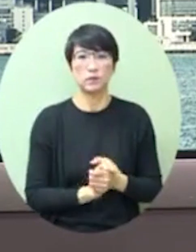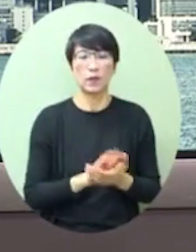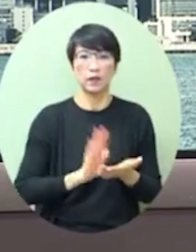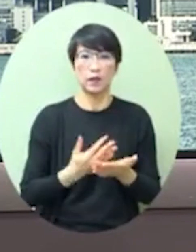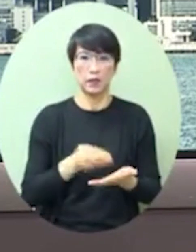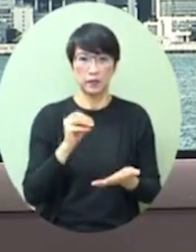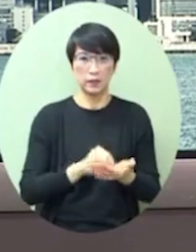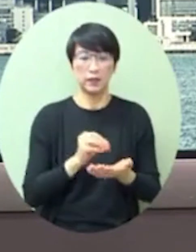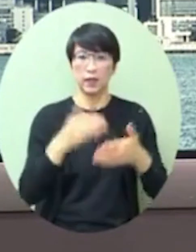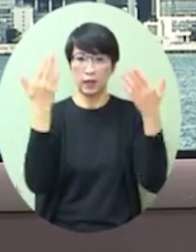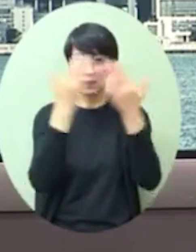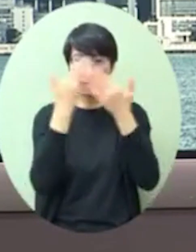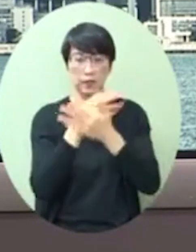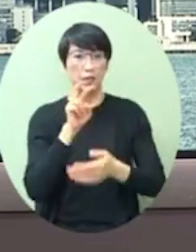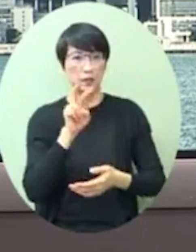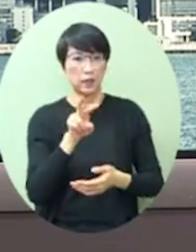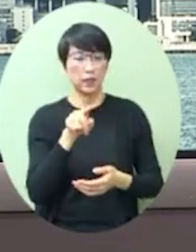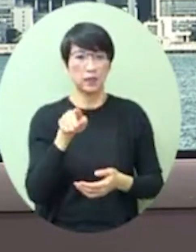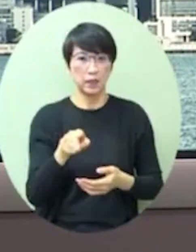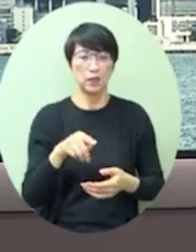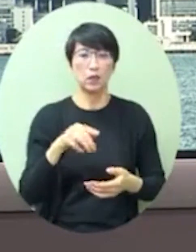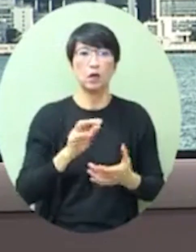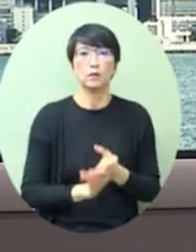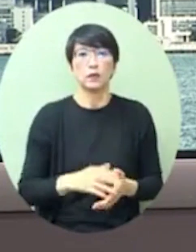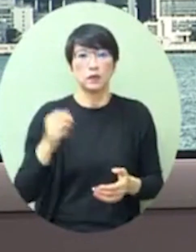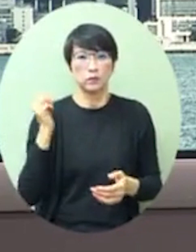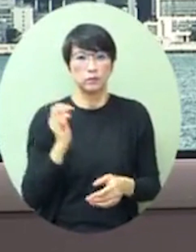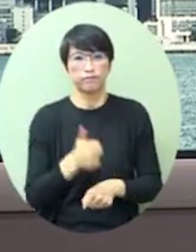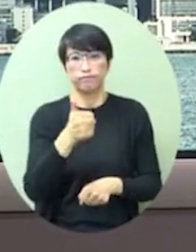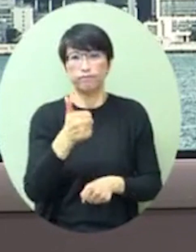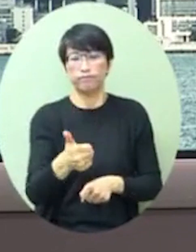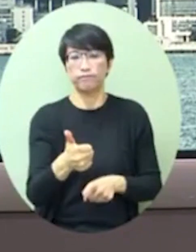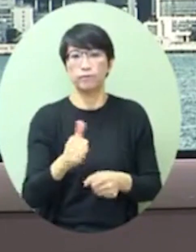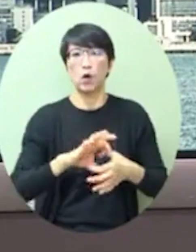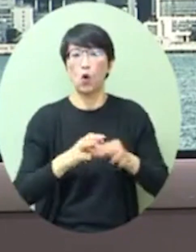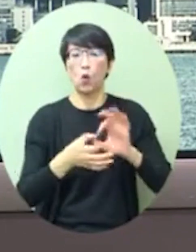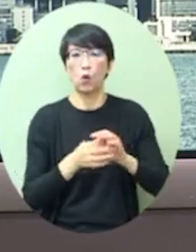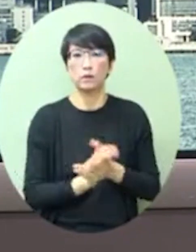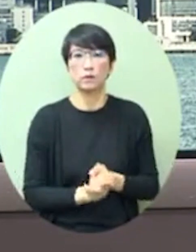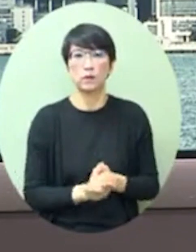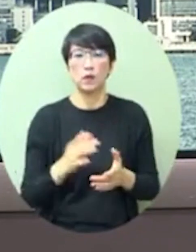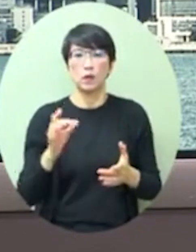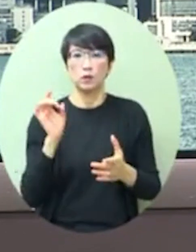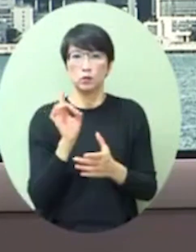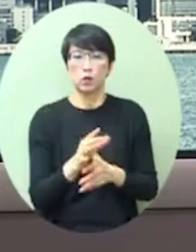定会在电视直播看这一场精彩的奥运，亦都在这里预祝我们三位